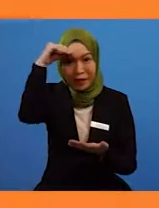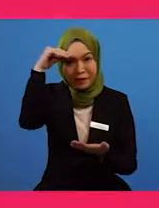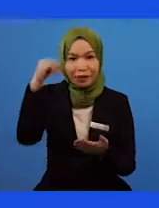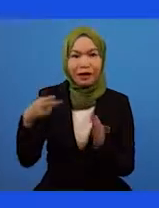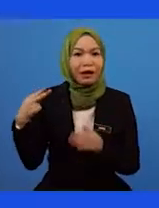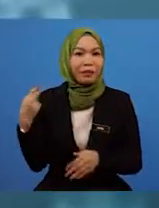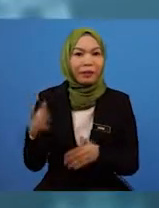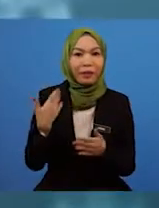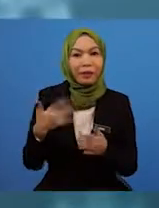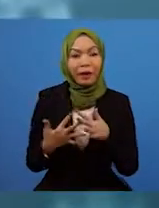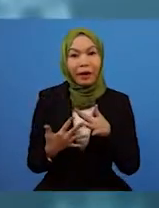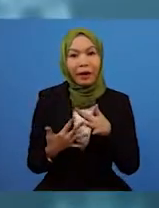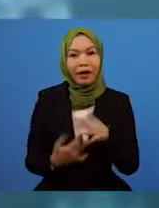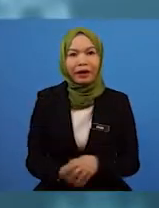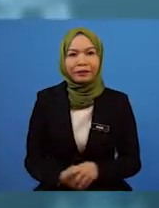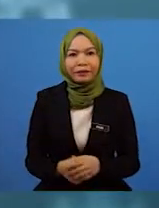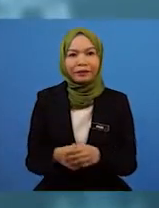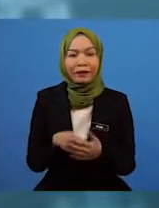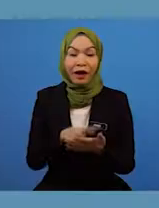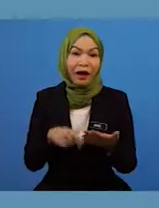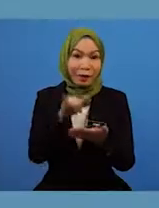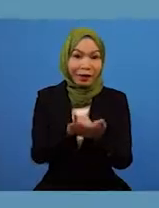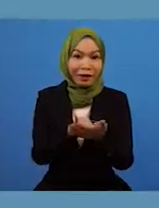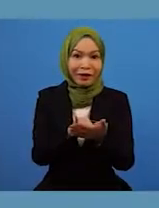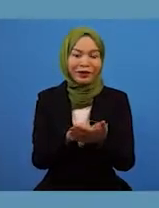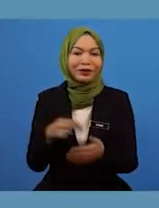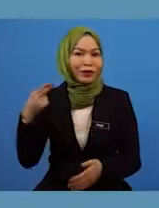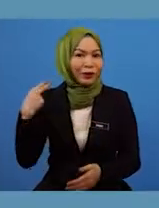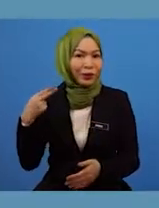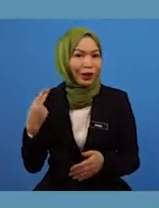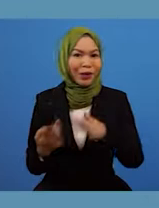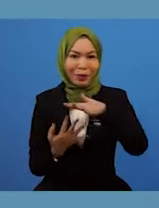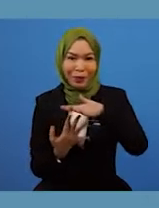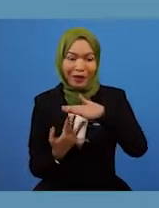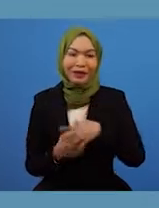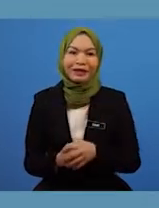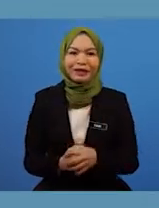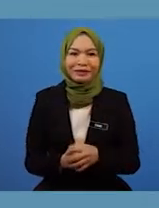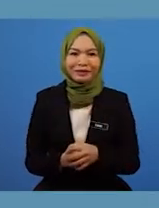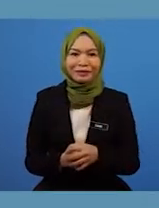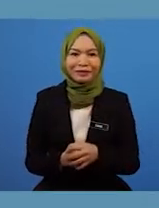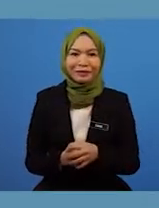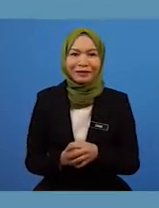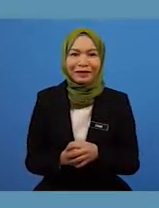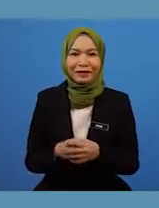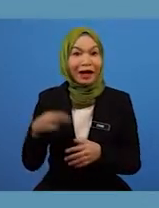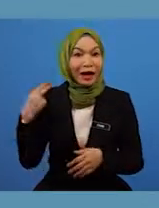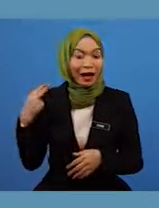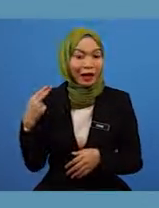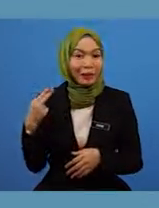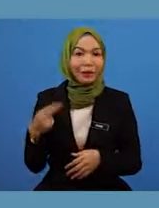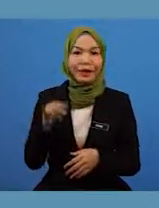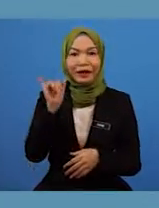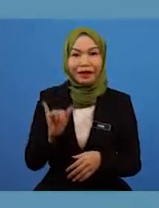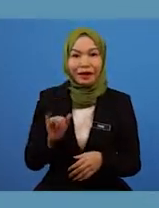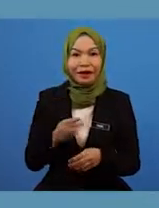pembakaran. Apa itu haba pembakaran? Haba pembakaran adalah haba yang terbebas